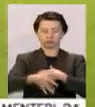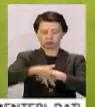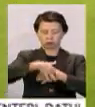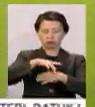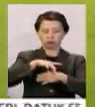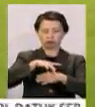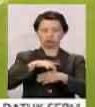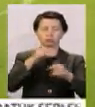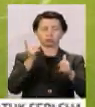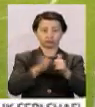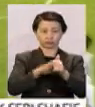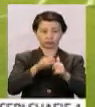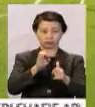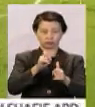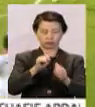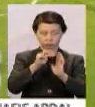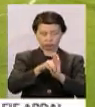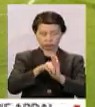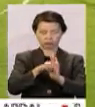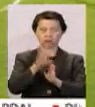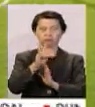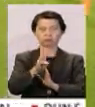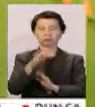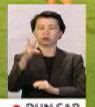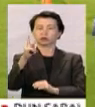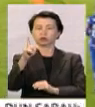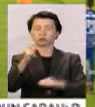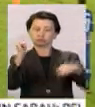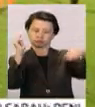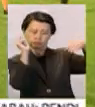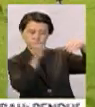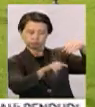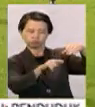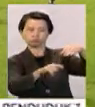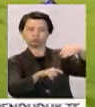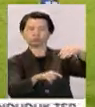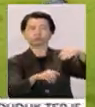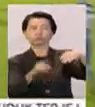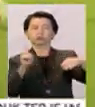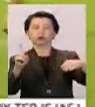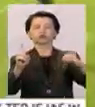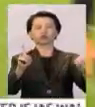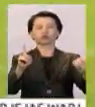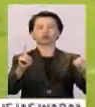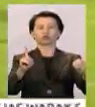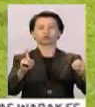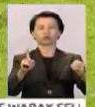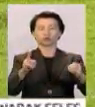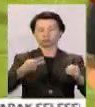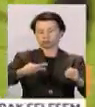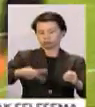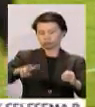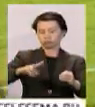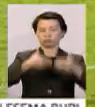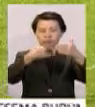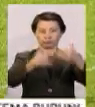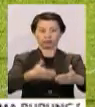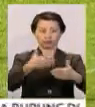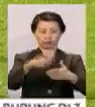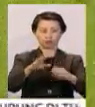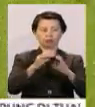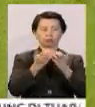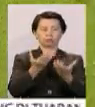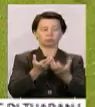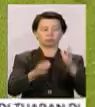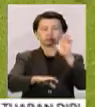Seawal babak pertama bermula minit ke-6, Kuala Lumpur menjaring gol pendahuluan apabila dihadiahkan sepakan penalti selepas